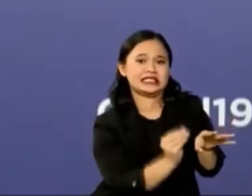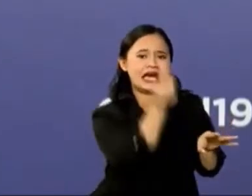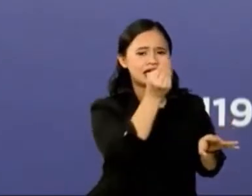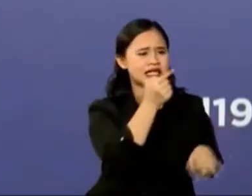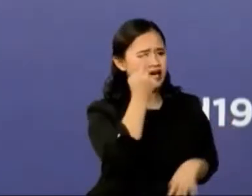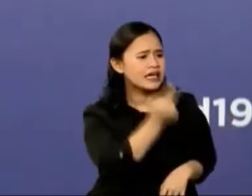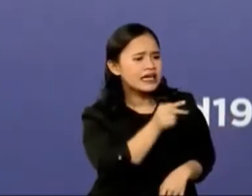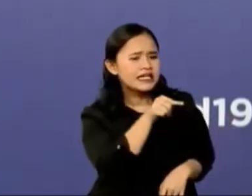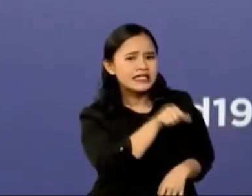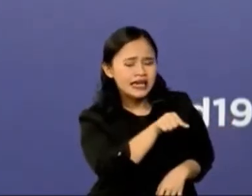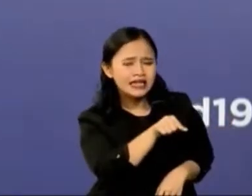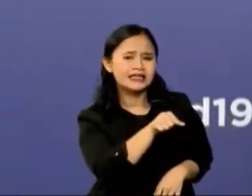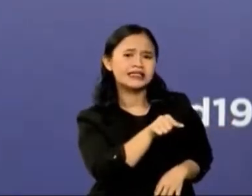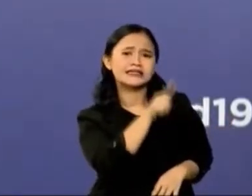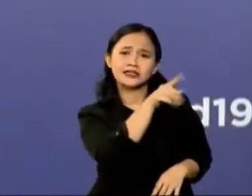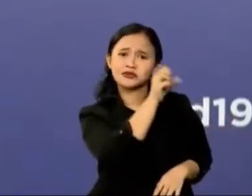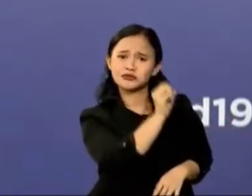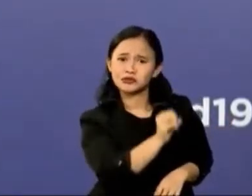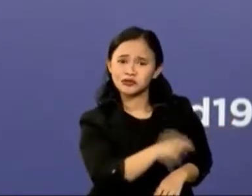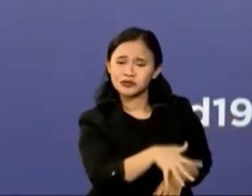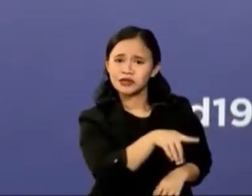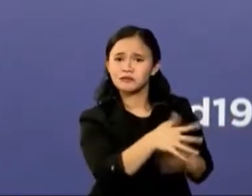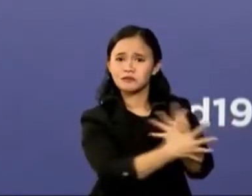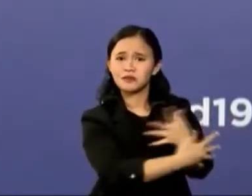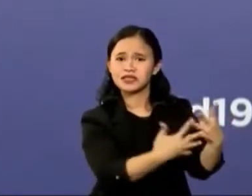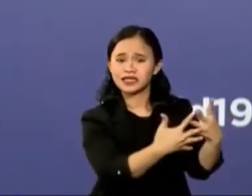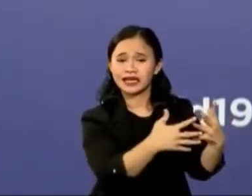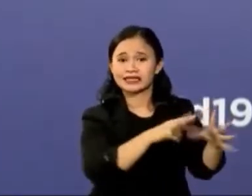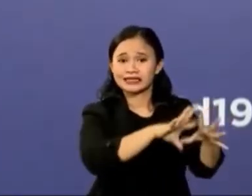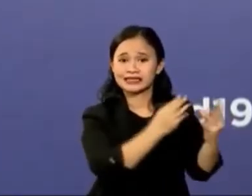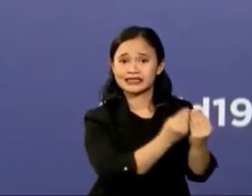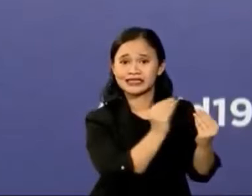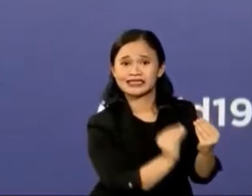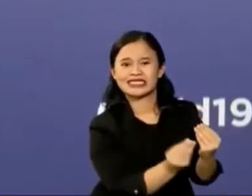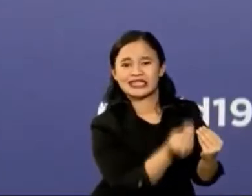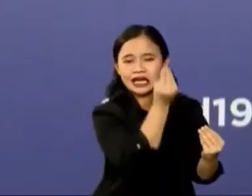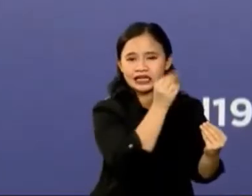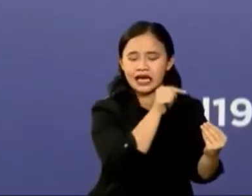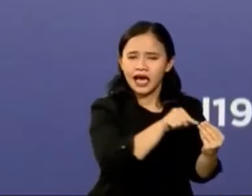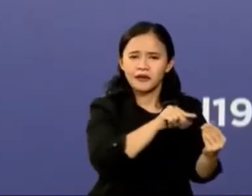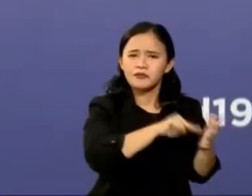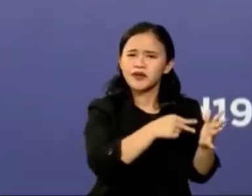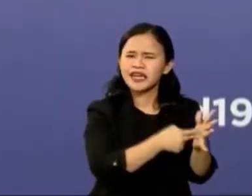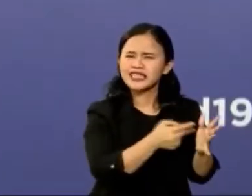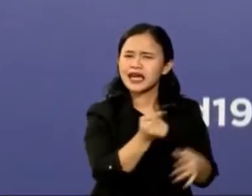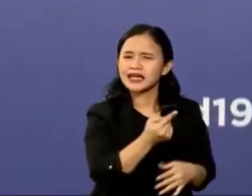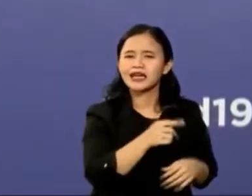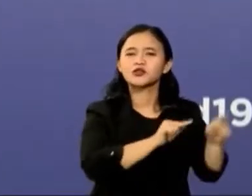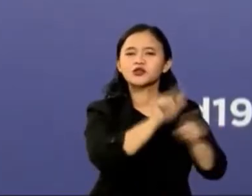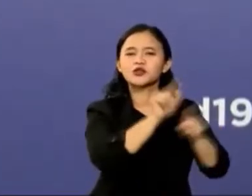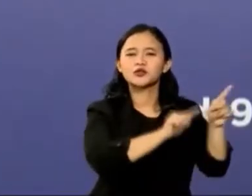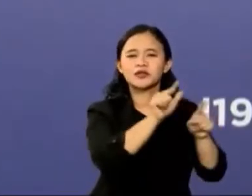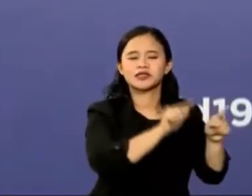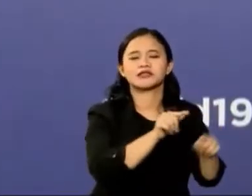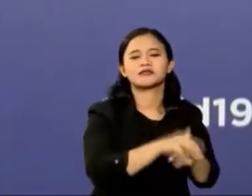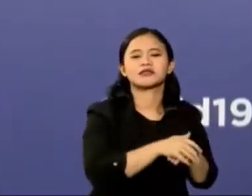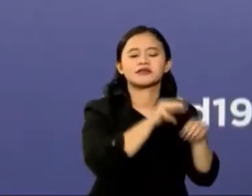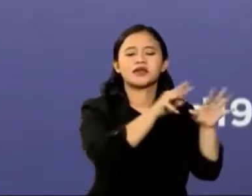lihat bahwa per 1 juta penduduk di DKI, pemeriksaan sudah dilaksanakan sebanyak